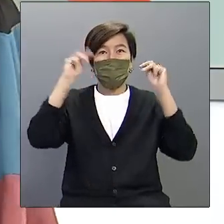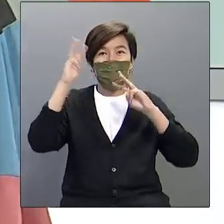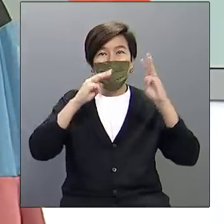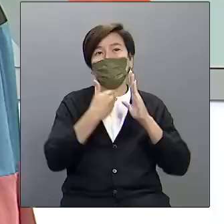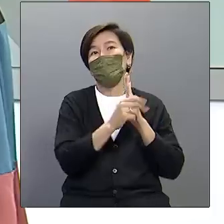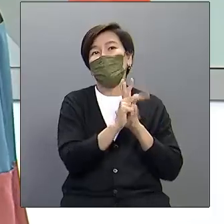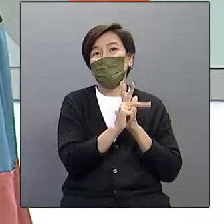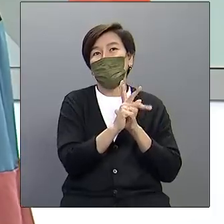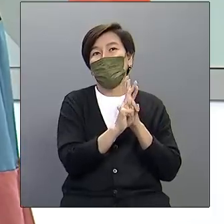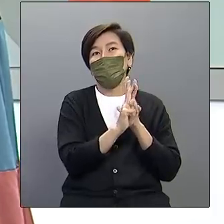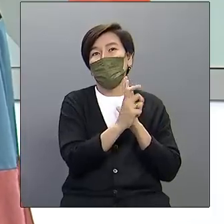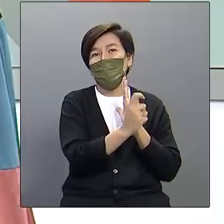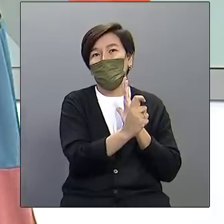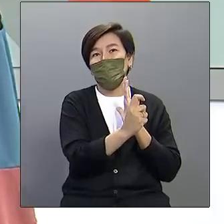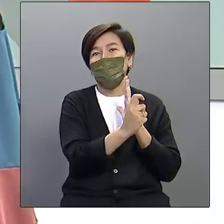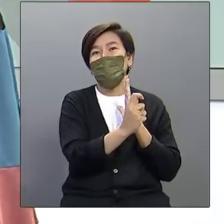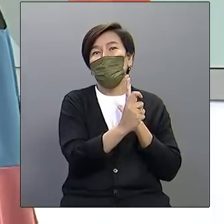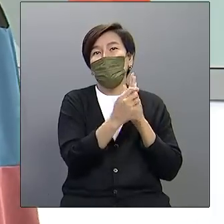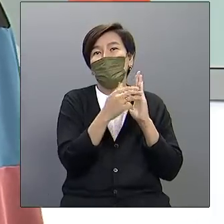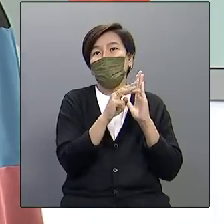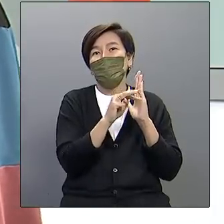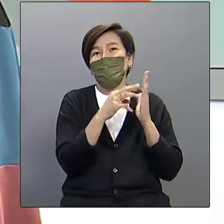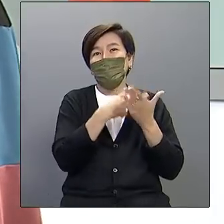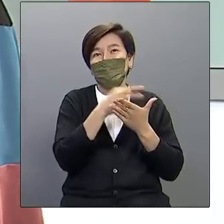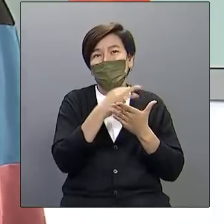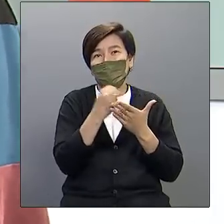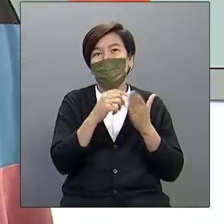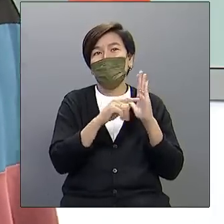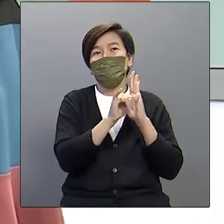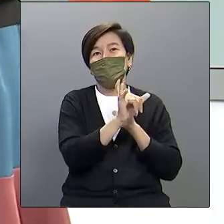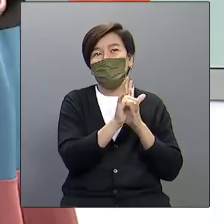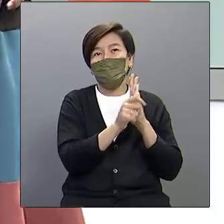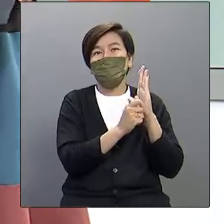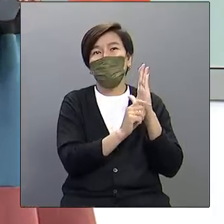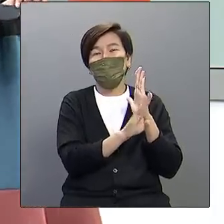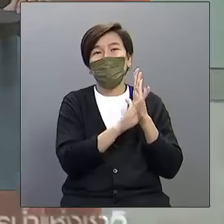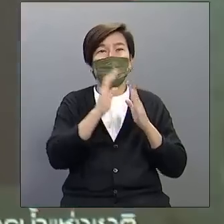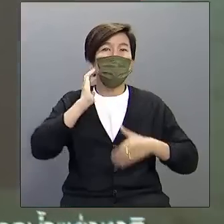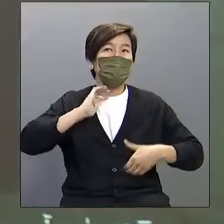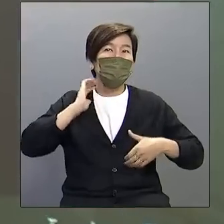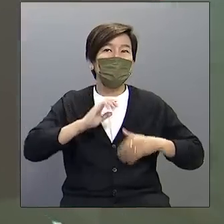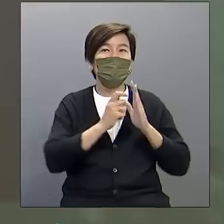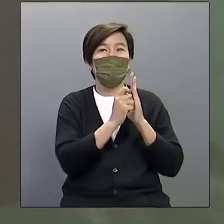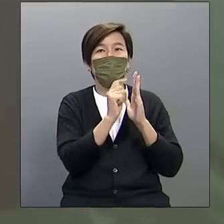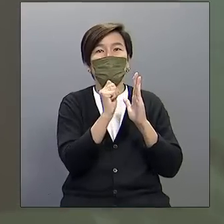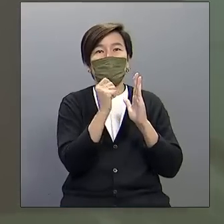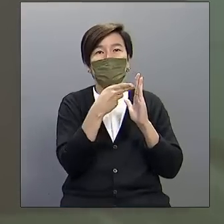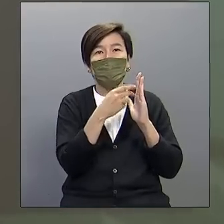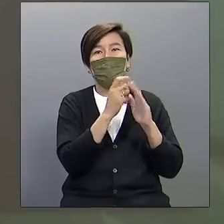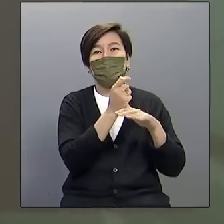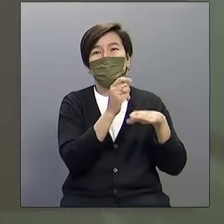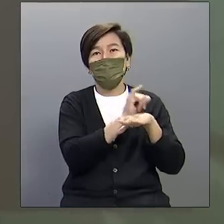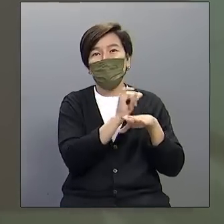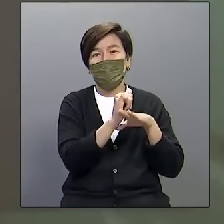คอนแก่น 101รวถมหาศรรคามะโสทร อุบน ราจธานิ ลบบุรี อุทัยธานิ พระนครสี อายุทยา